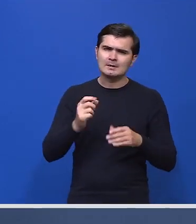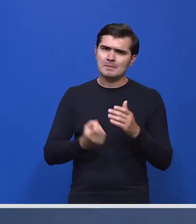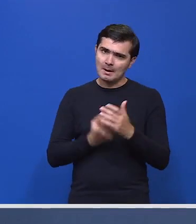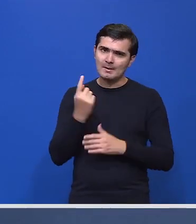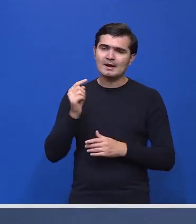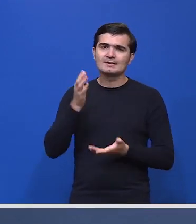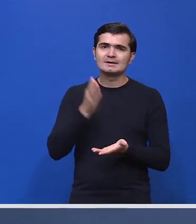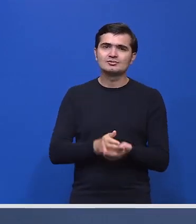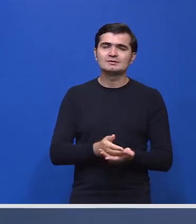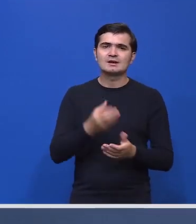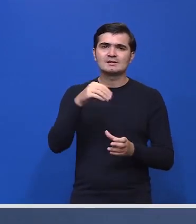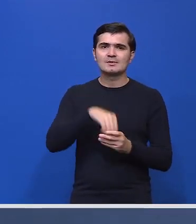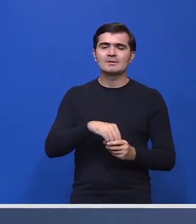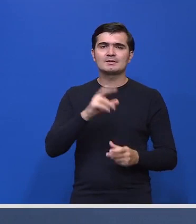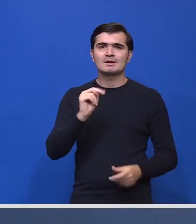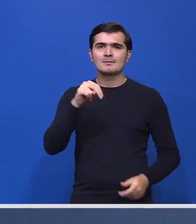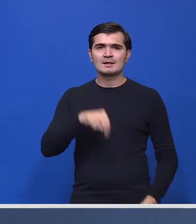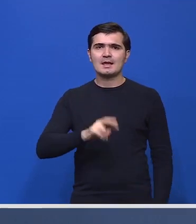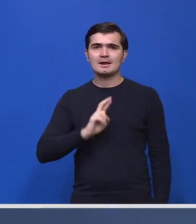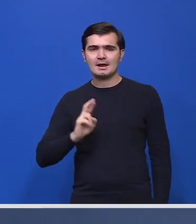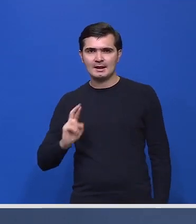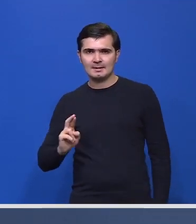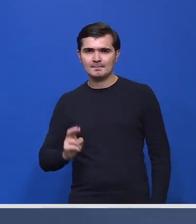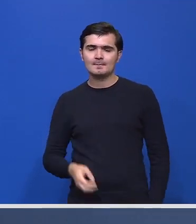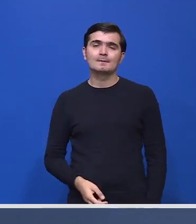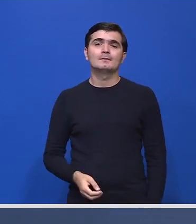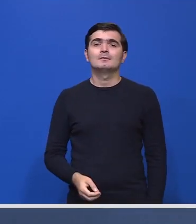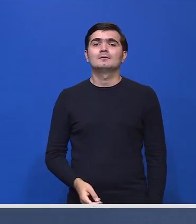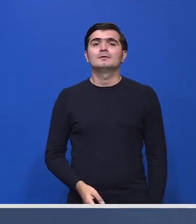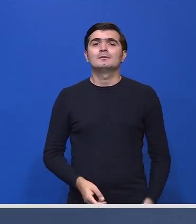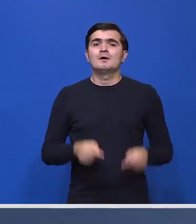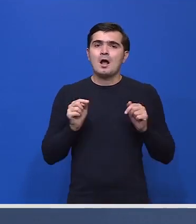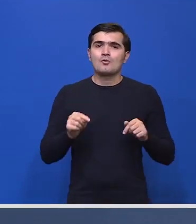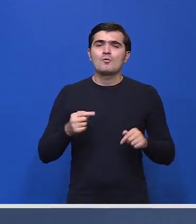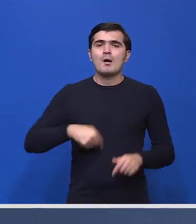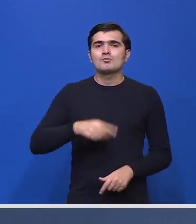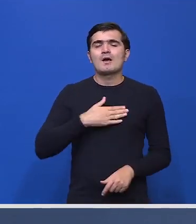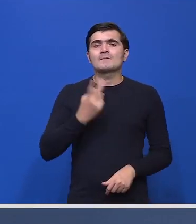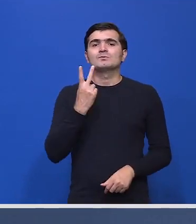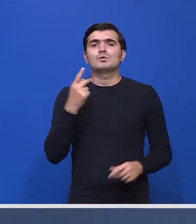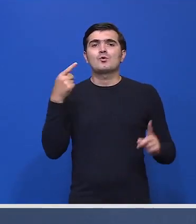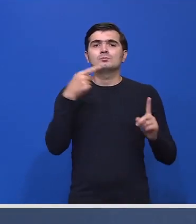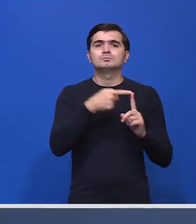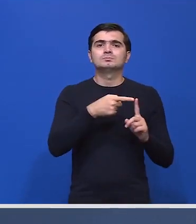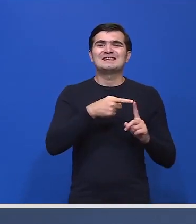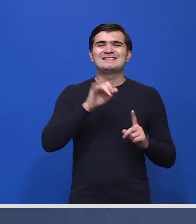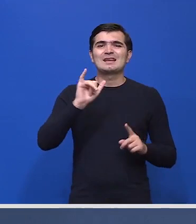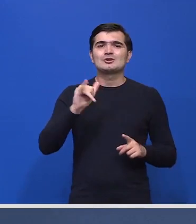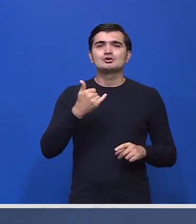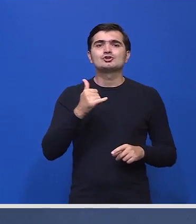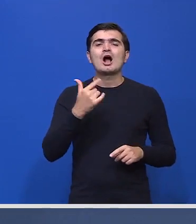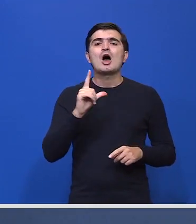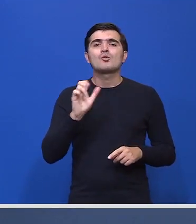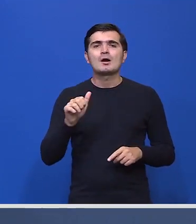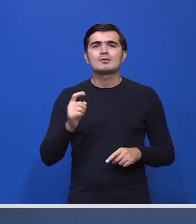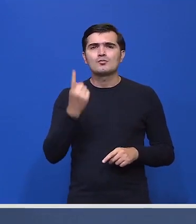a Planului Național de Redresare și Reziliență. Acum, noi avem două jalone. Un jalon este cel